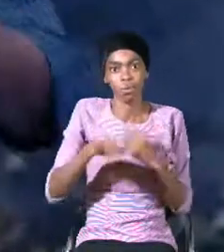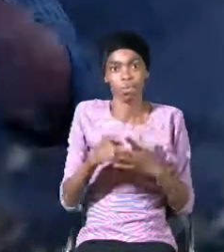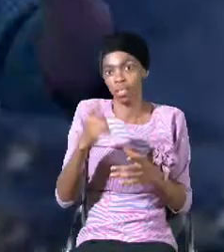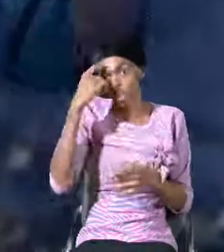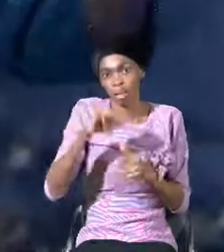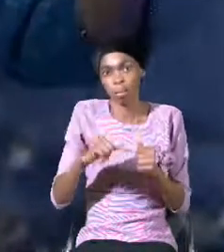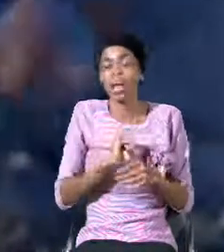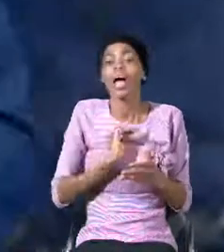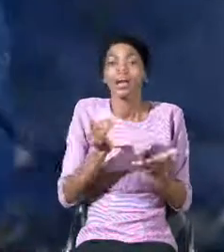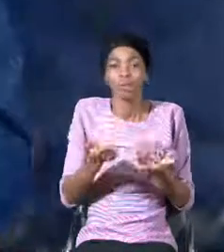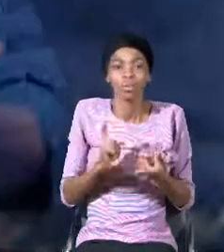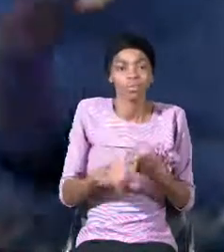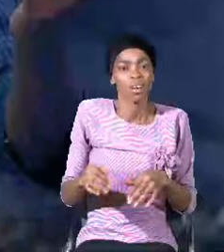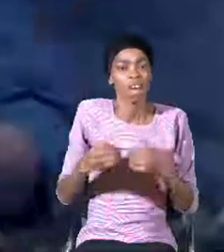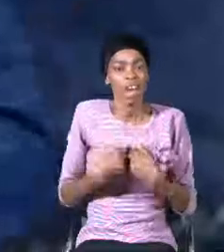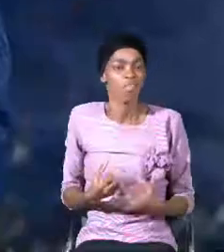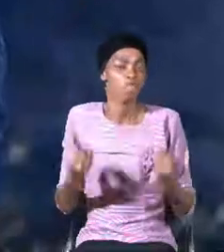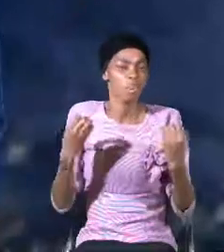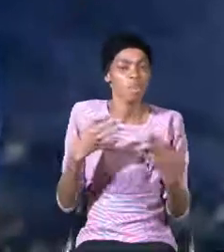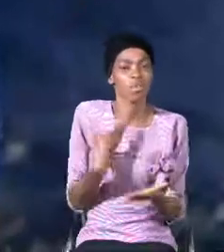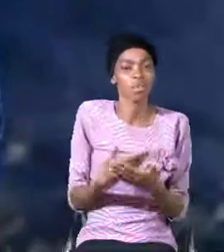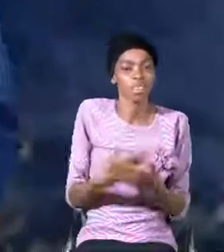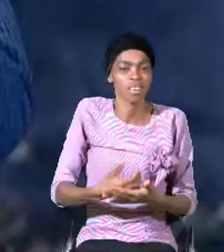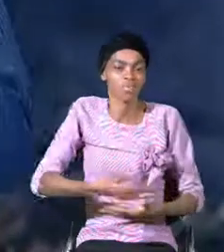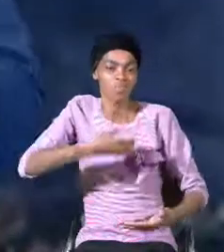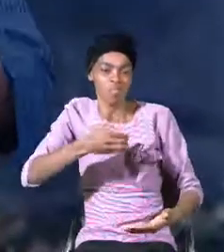pense. Je veux avoir beaucoup de richesses.